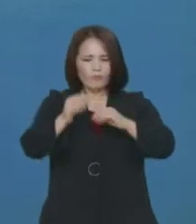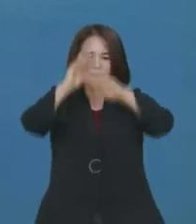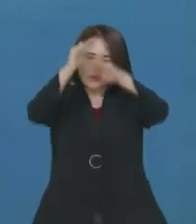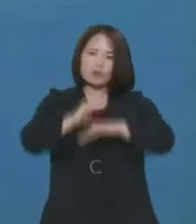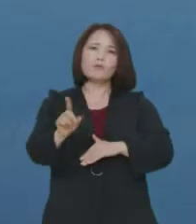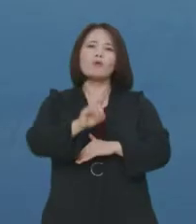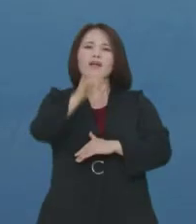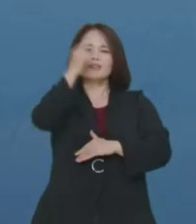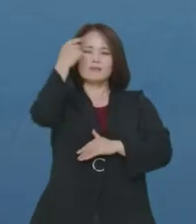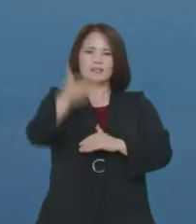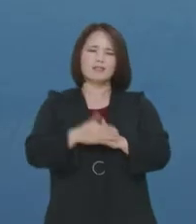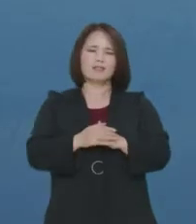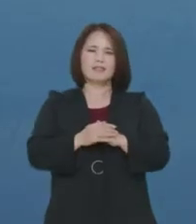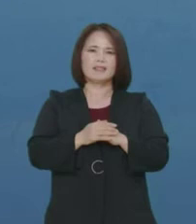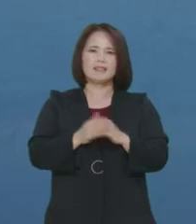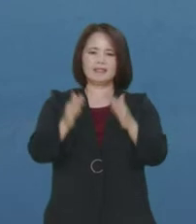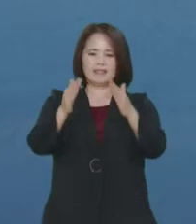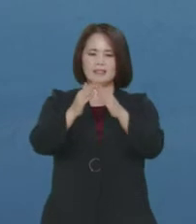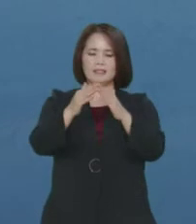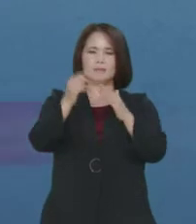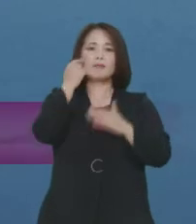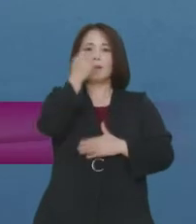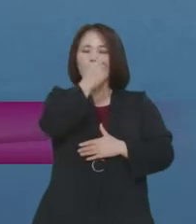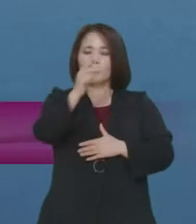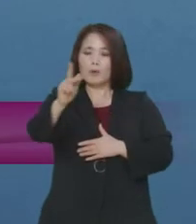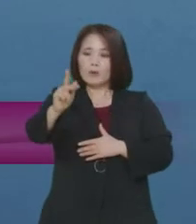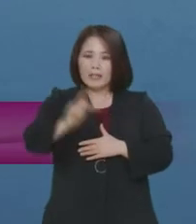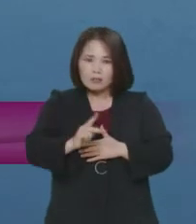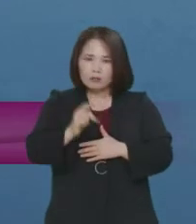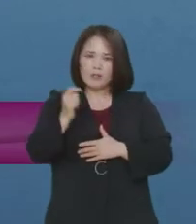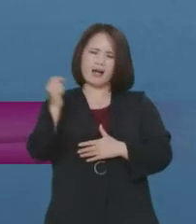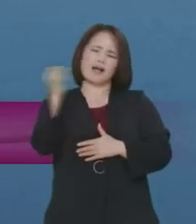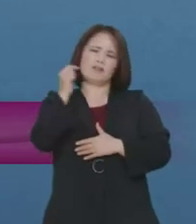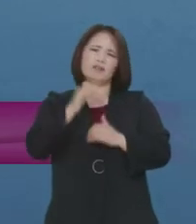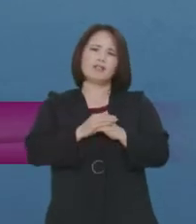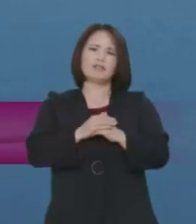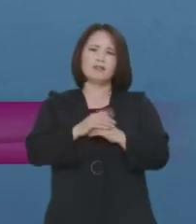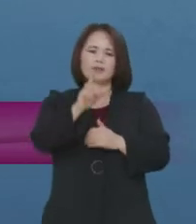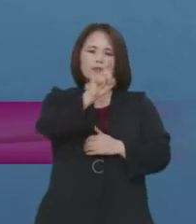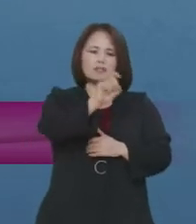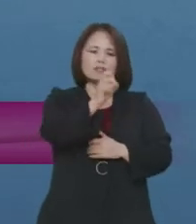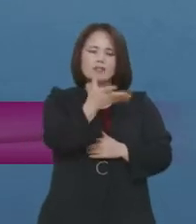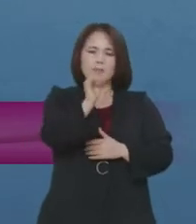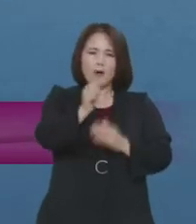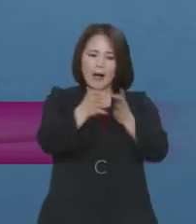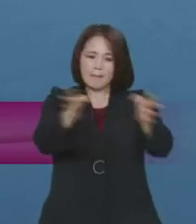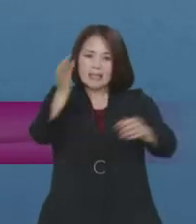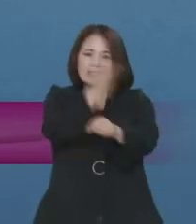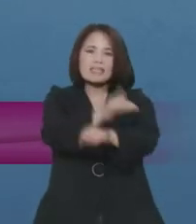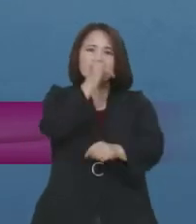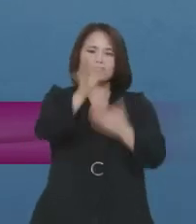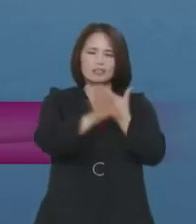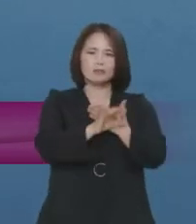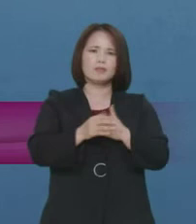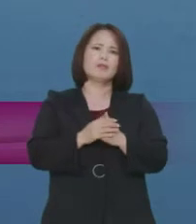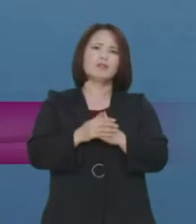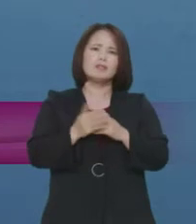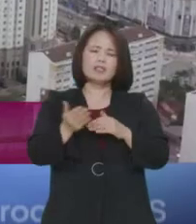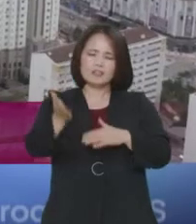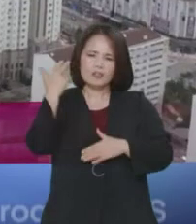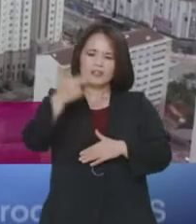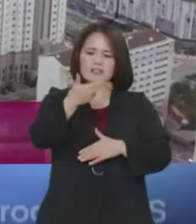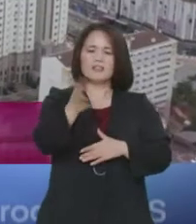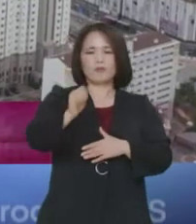겁니까 예 먼저 주택 담보 대출 규제가 강화돼 서 10억짜리 그 주 책을 구입할 경우 천재는 치료까지 그